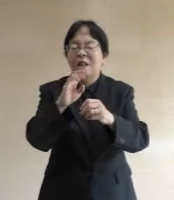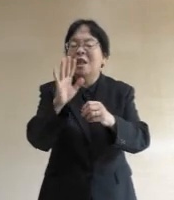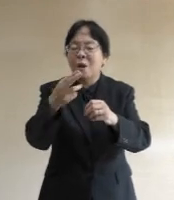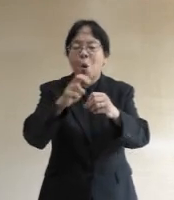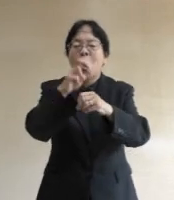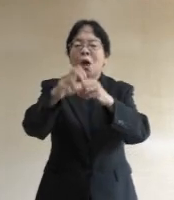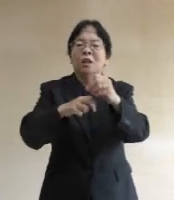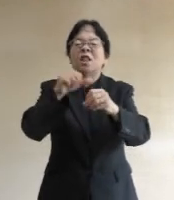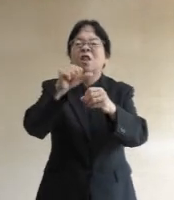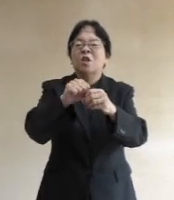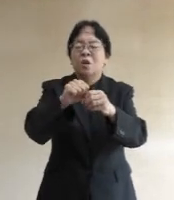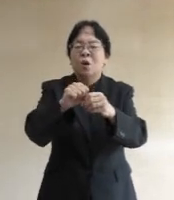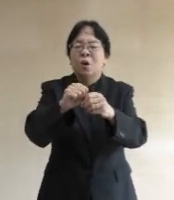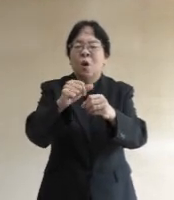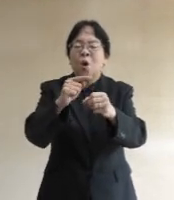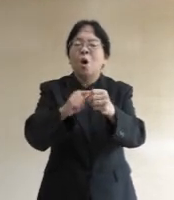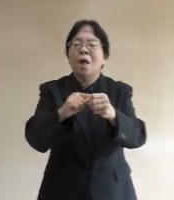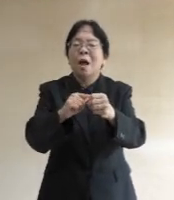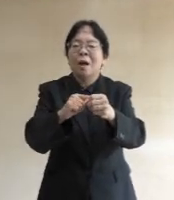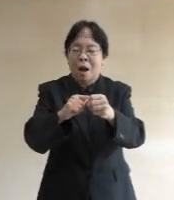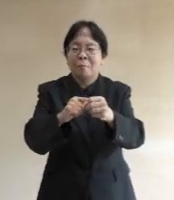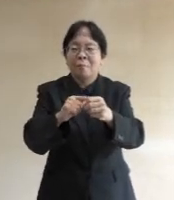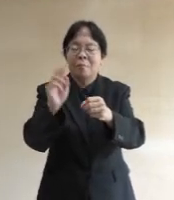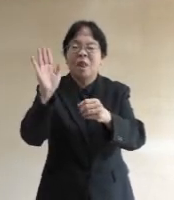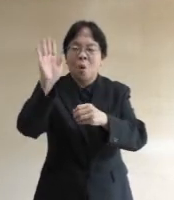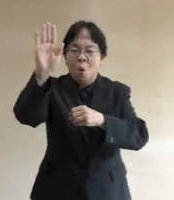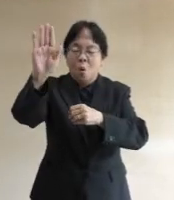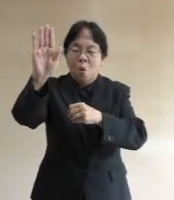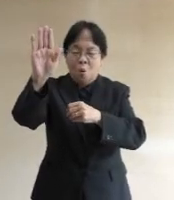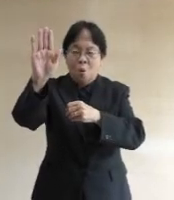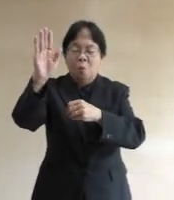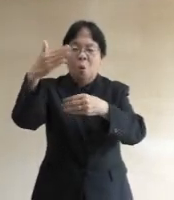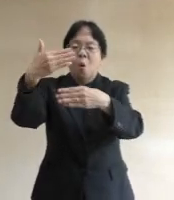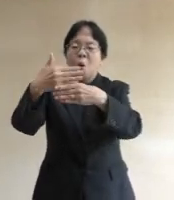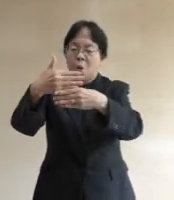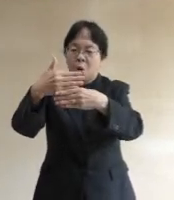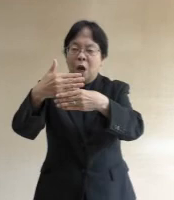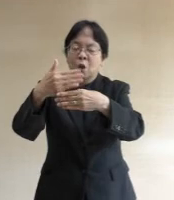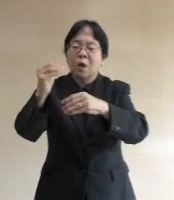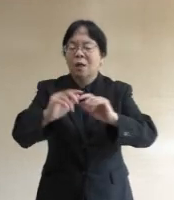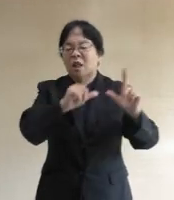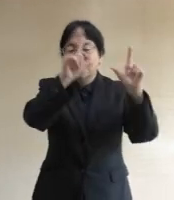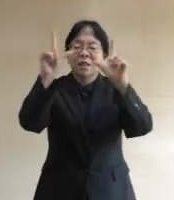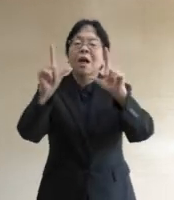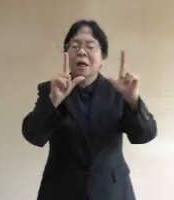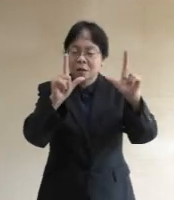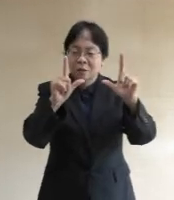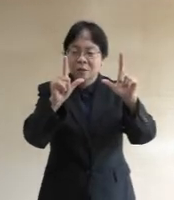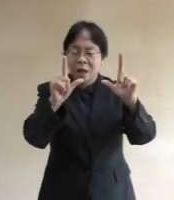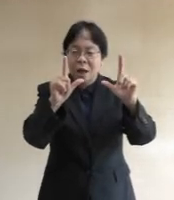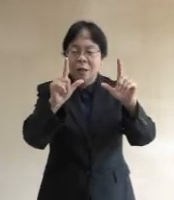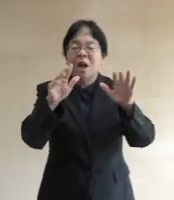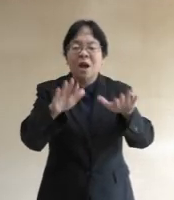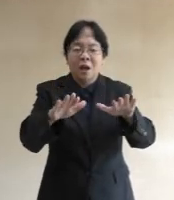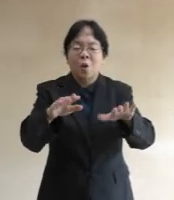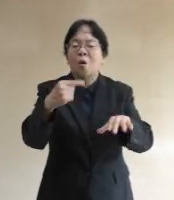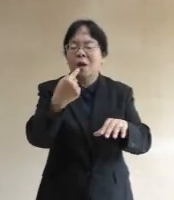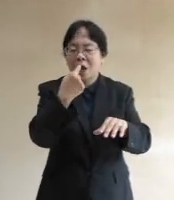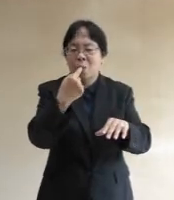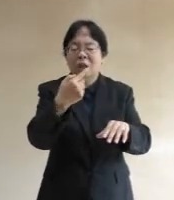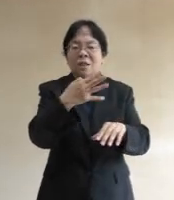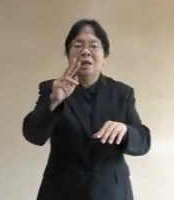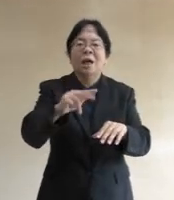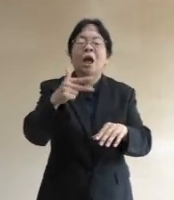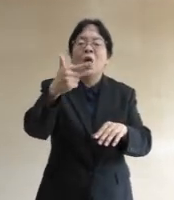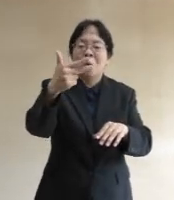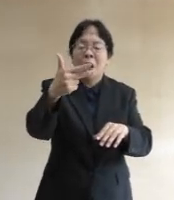、もう25年間掛川留守にしていて、で2年前に掛川に戻ってきた。でそのような私はね、今回掛川市民から、まあ、市長として